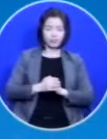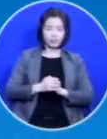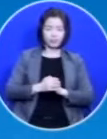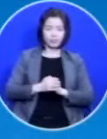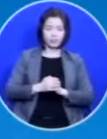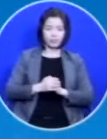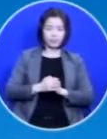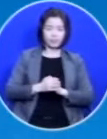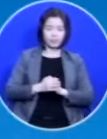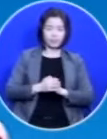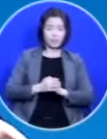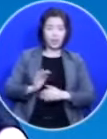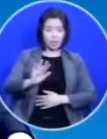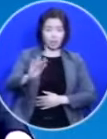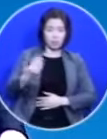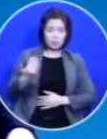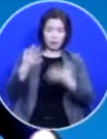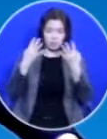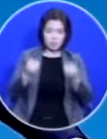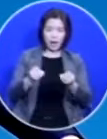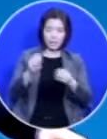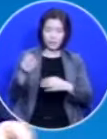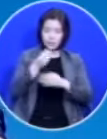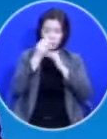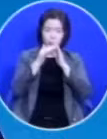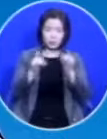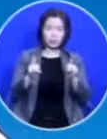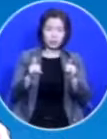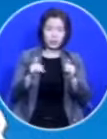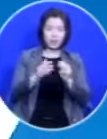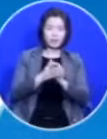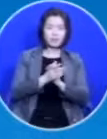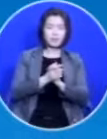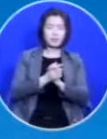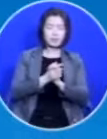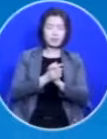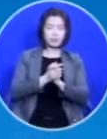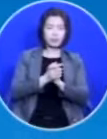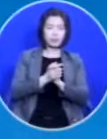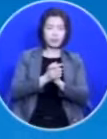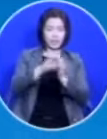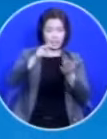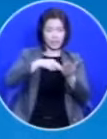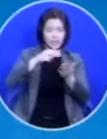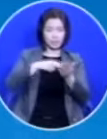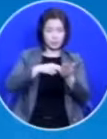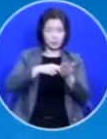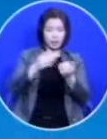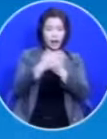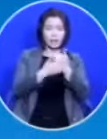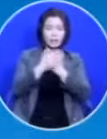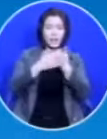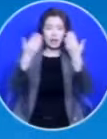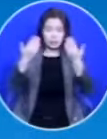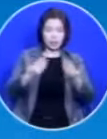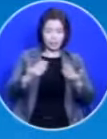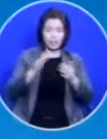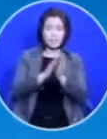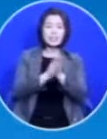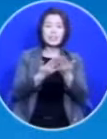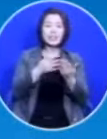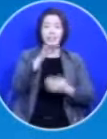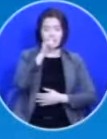없어집니다 요즘에 많은 성도들이 아 아주 읽으시면서 은혜 받으신 책이 하나 있습니다